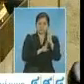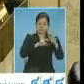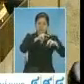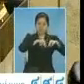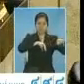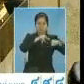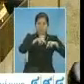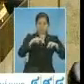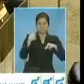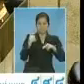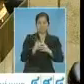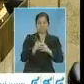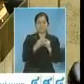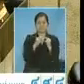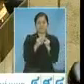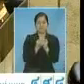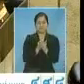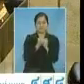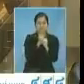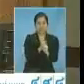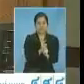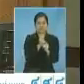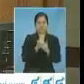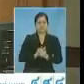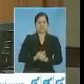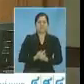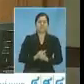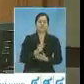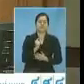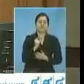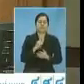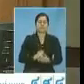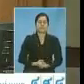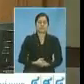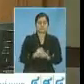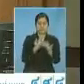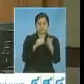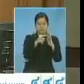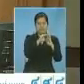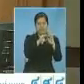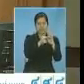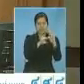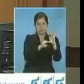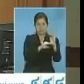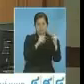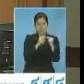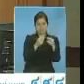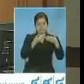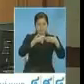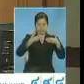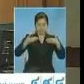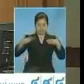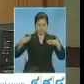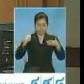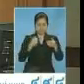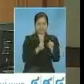เงินกู้หรือโครงการตามงบประมาณรายจ่ายประจำปีค่ะทั้งนี้ในขั้นตอนการจัดซื้อจัดจ้างก็ได้มี